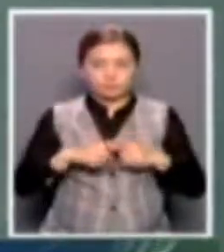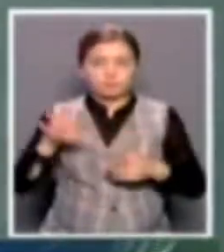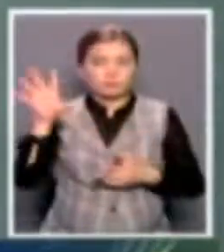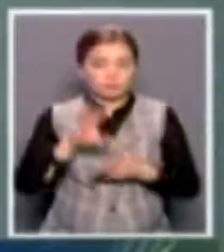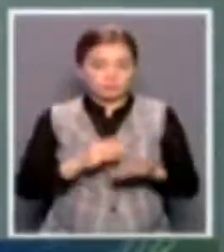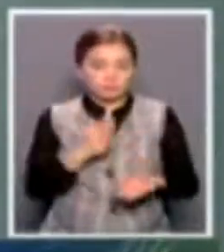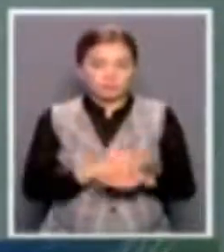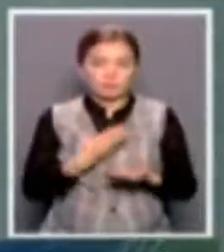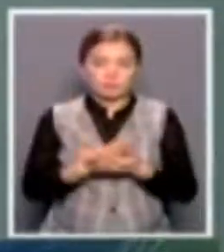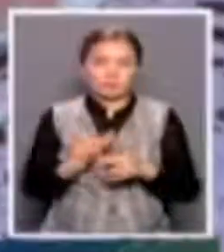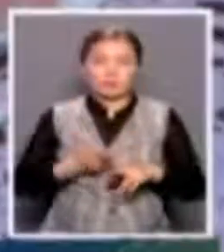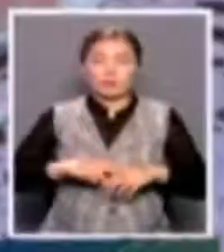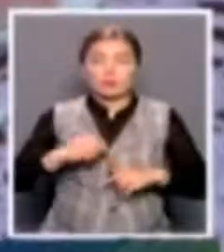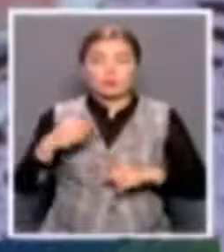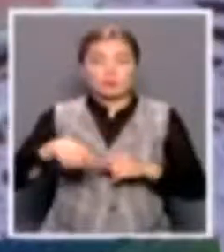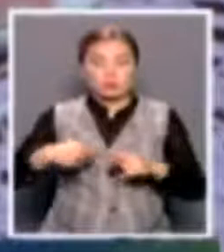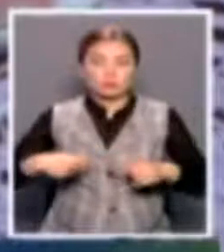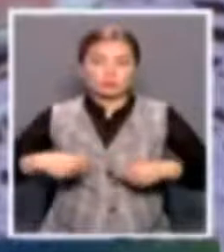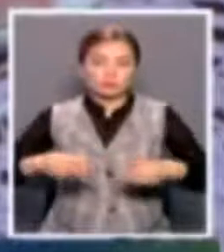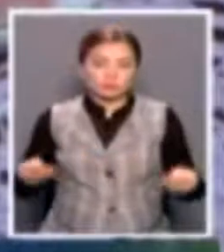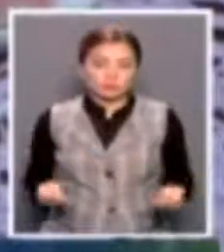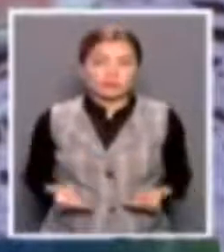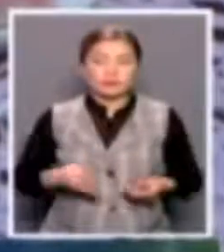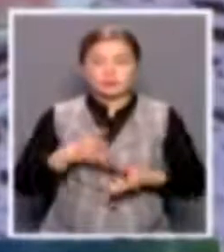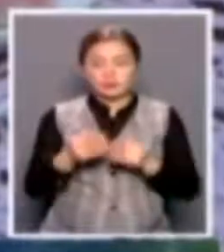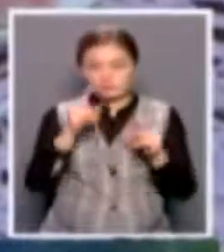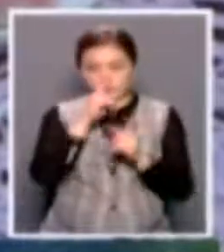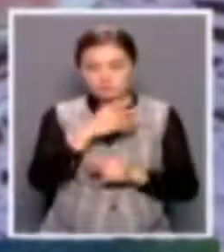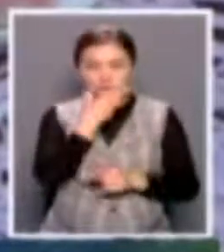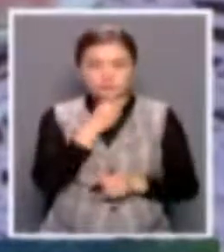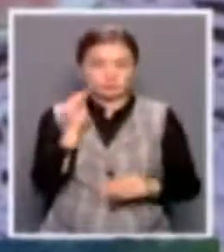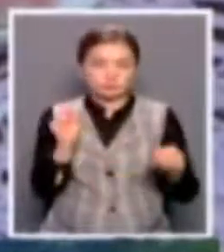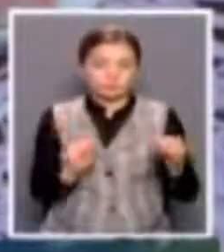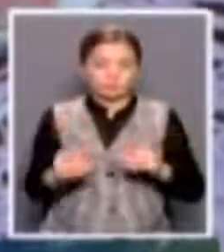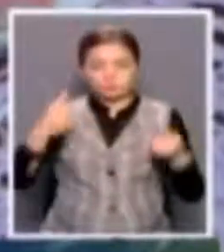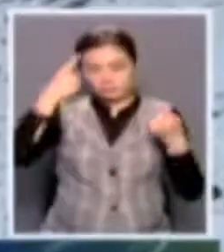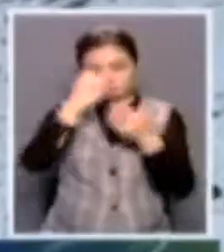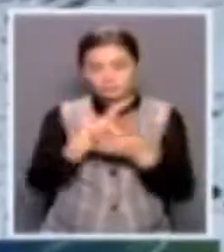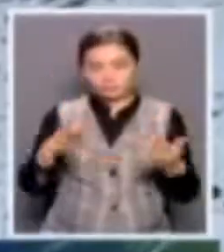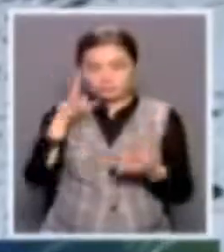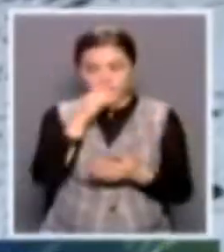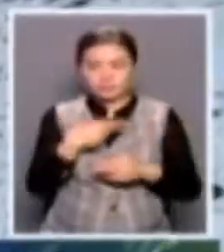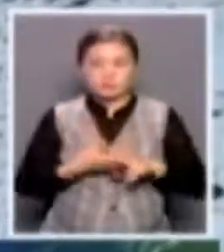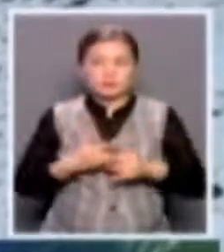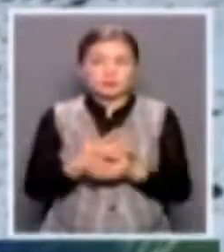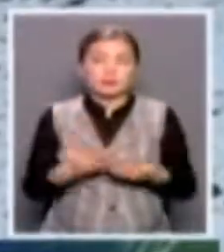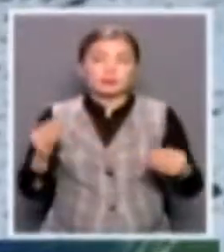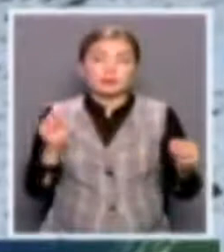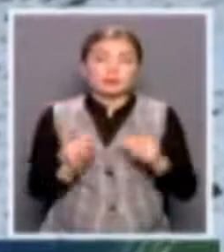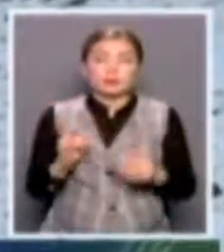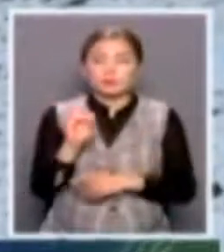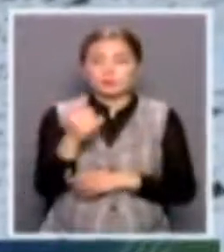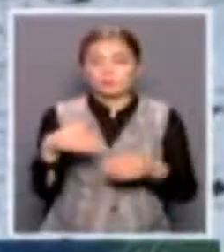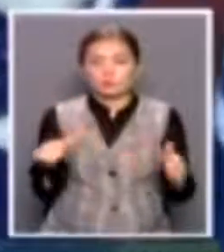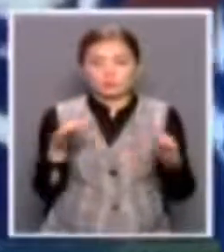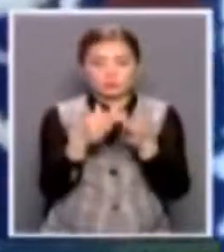К примеру, это посуда и ложки из бумаги придают особый красивый вид кухне. А вот эти разные декоративные